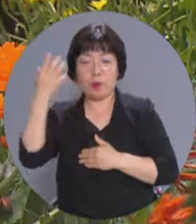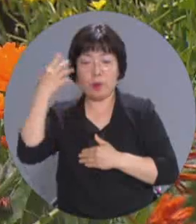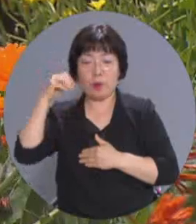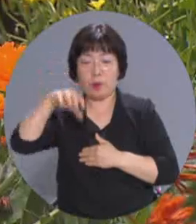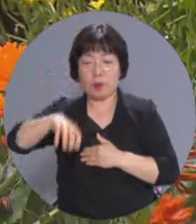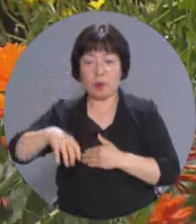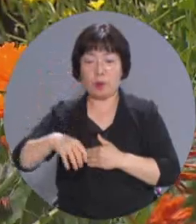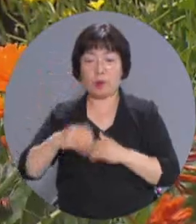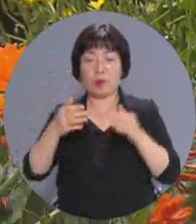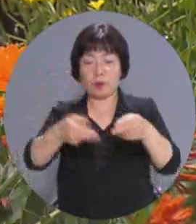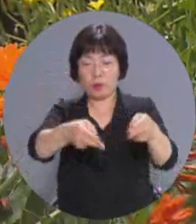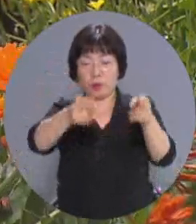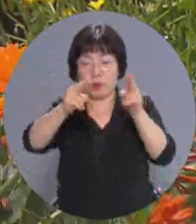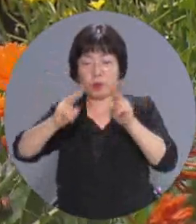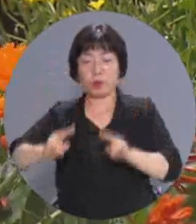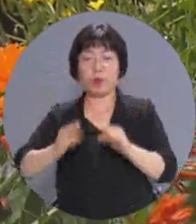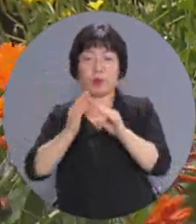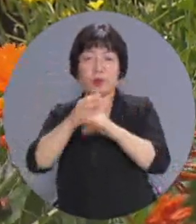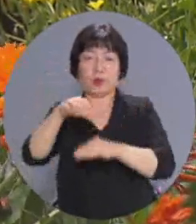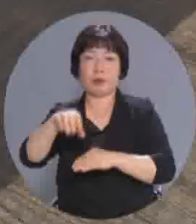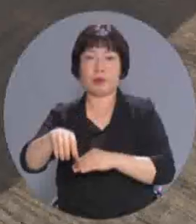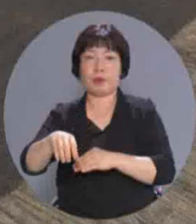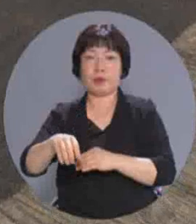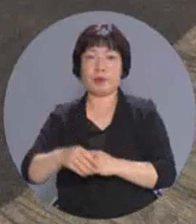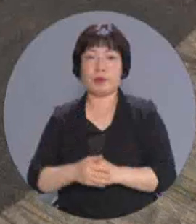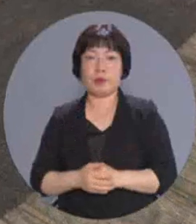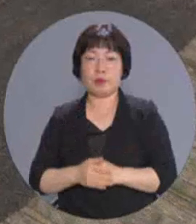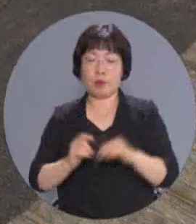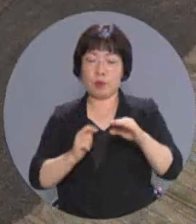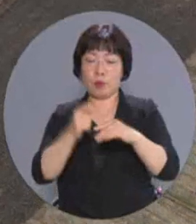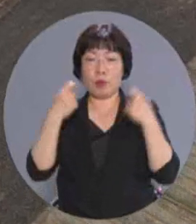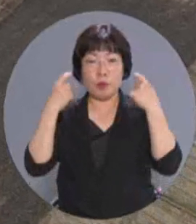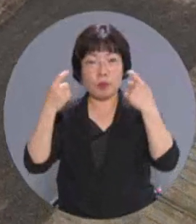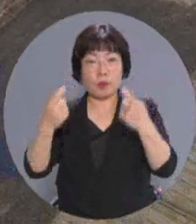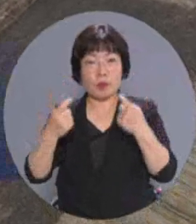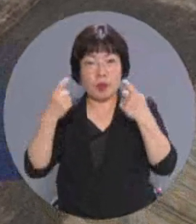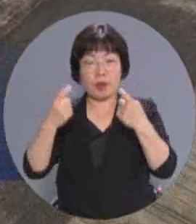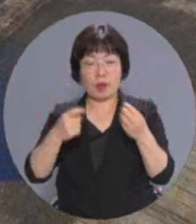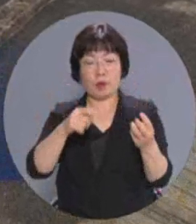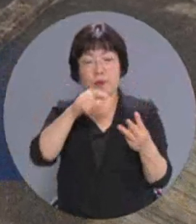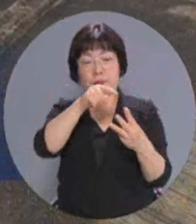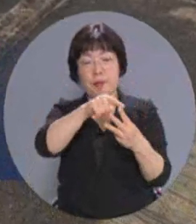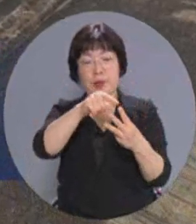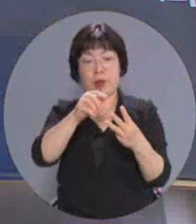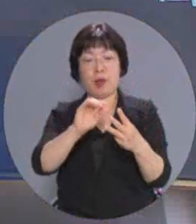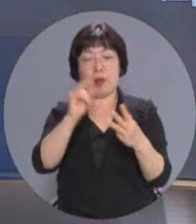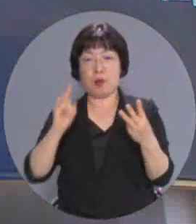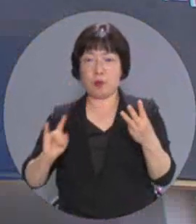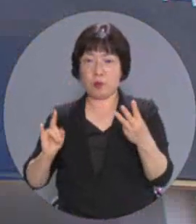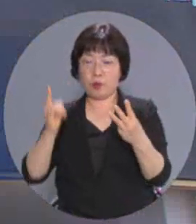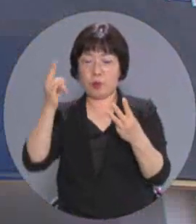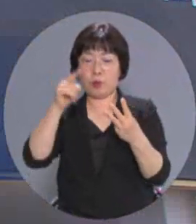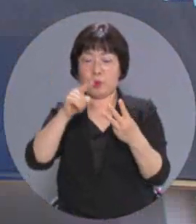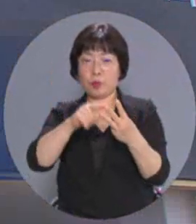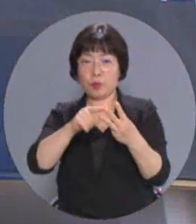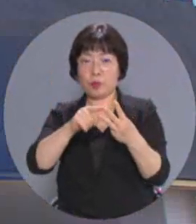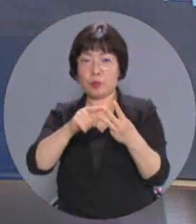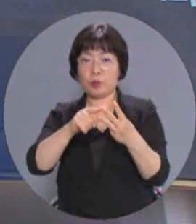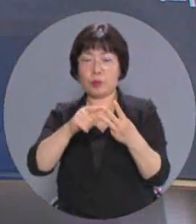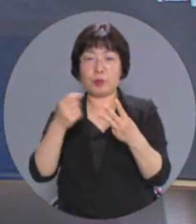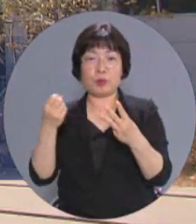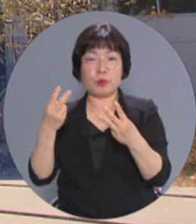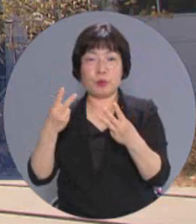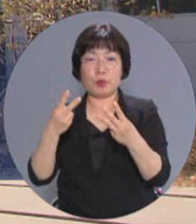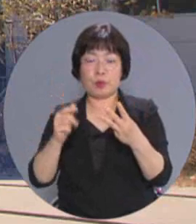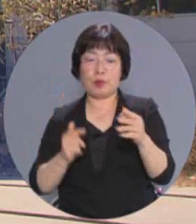생태 관광 개발의 거점이기도 합니다. 고흥 관광의 3대 축이라 하면은 그 고흥만 간척지의 드론